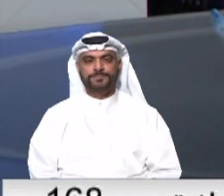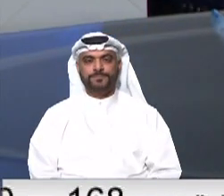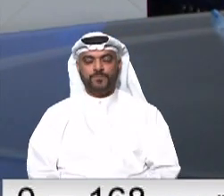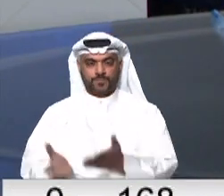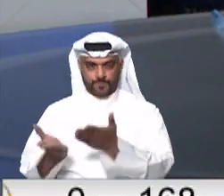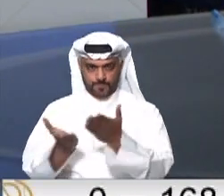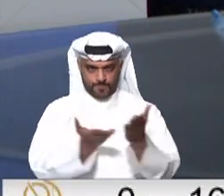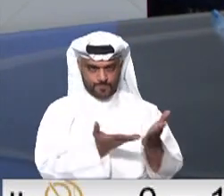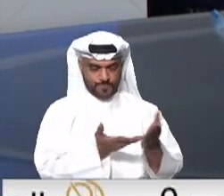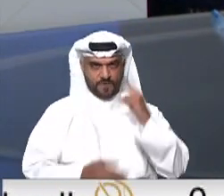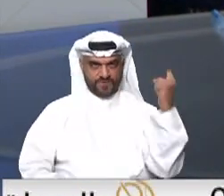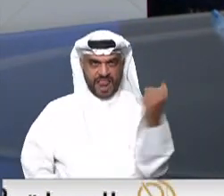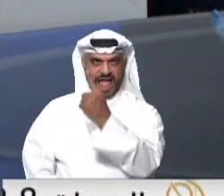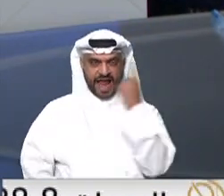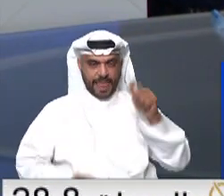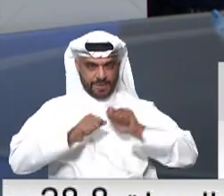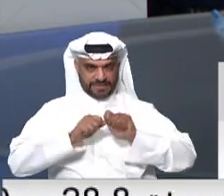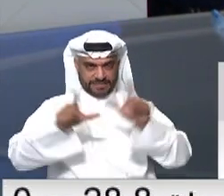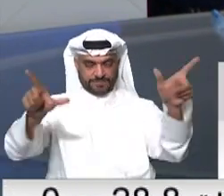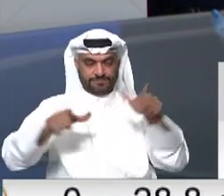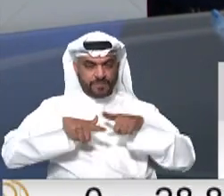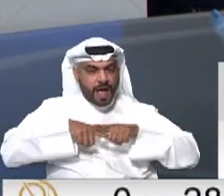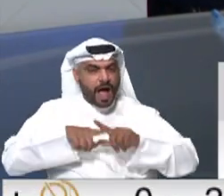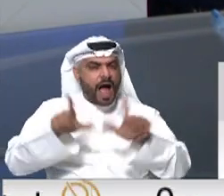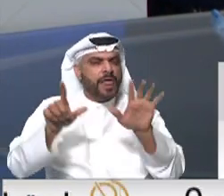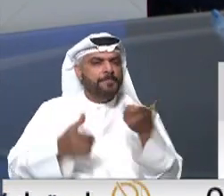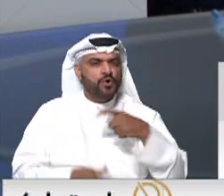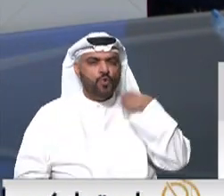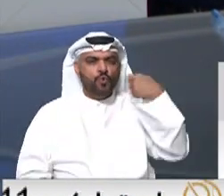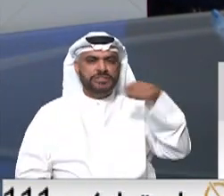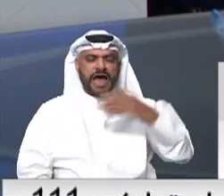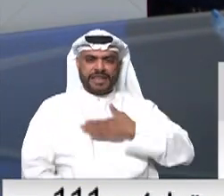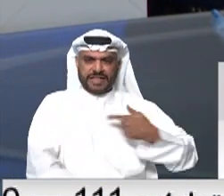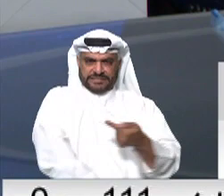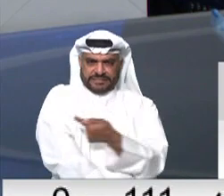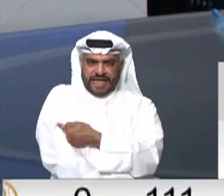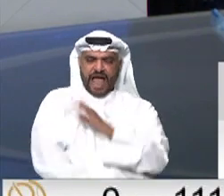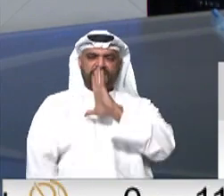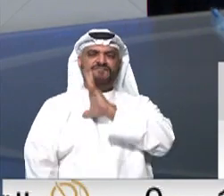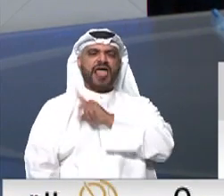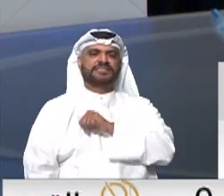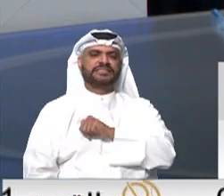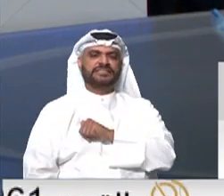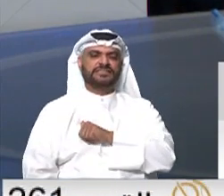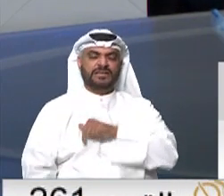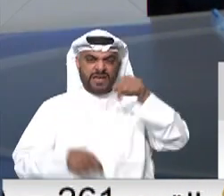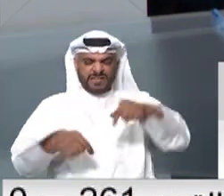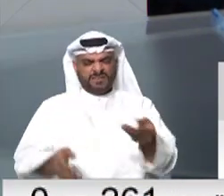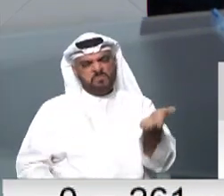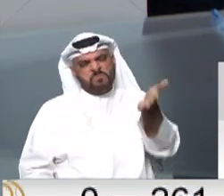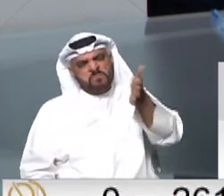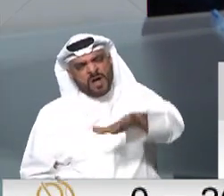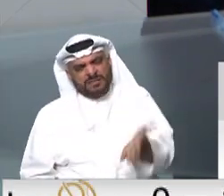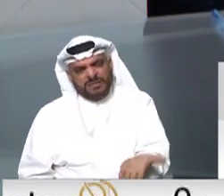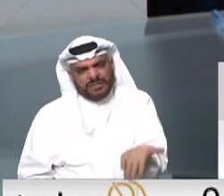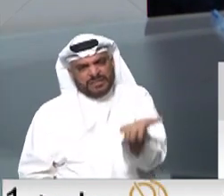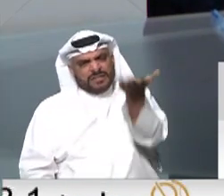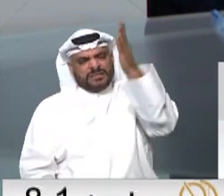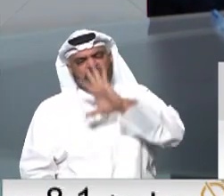في شأن الدولي، أعلنت وزارة الصحة الفلسطينية ارتفاع عدد الشهداء جراء عدوان الاحتلال الإسرائيلي الذي دخل يومه الرابع